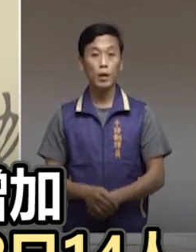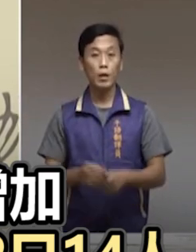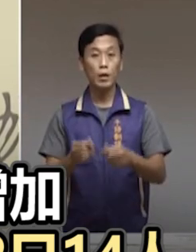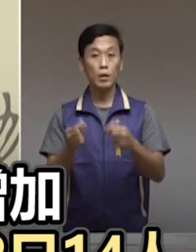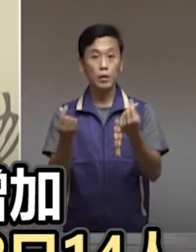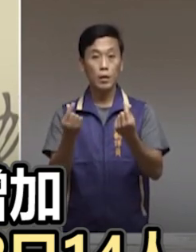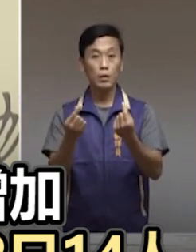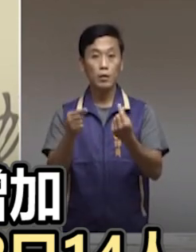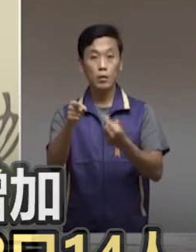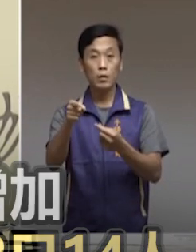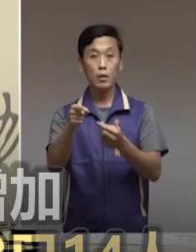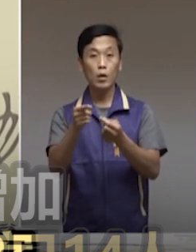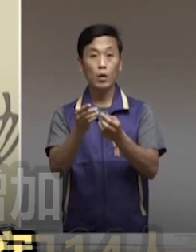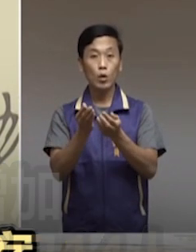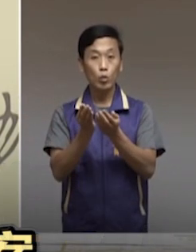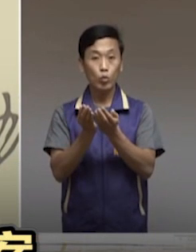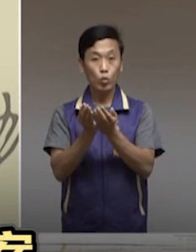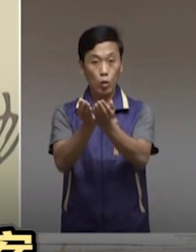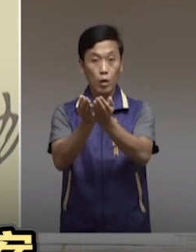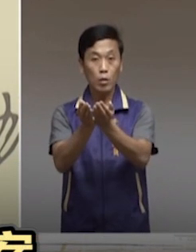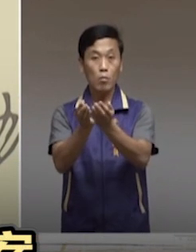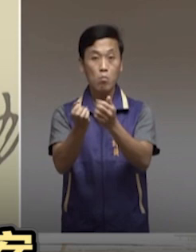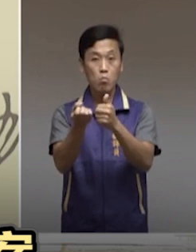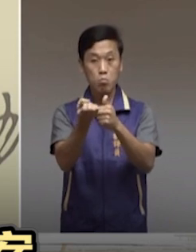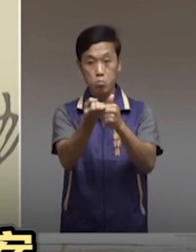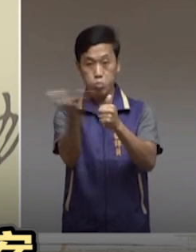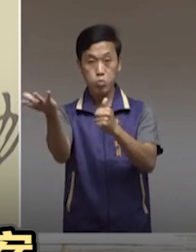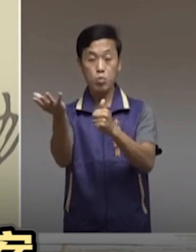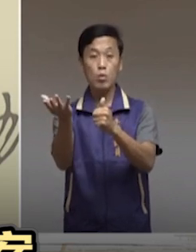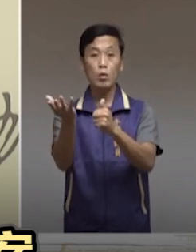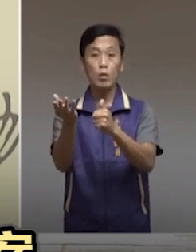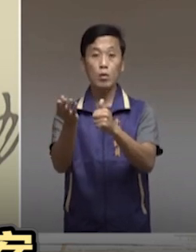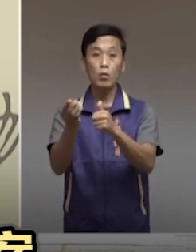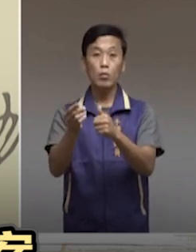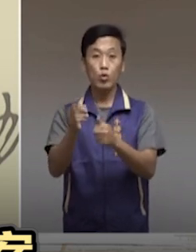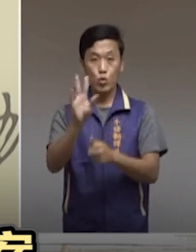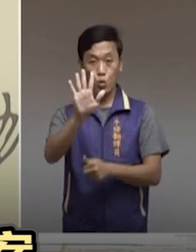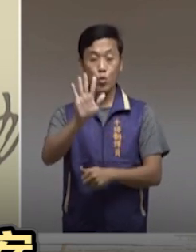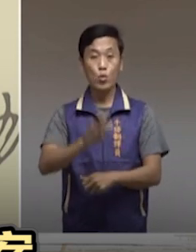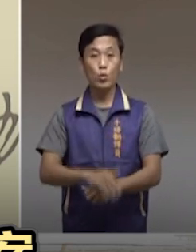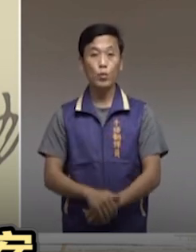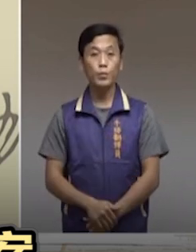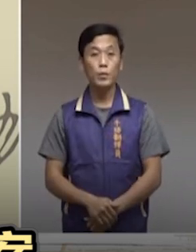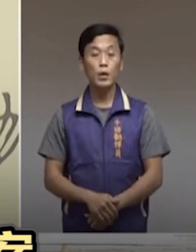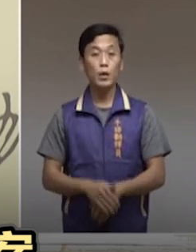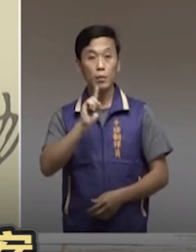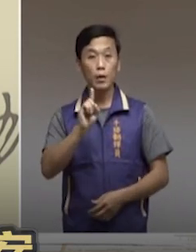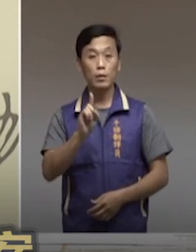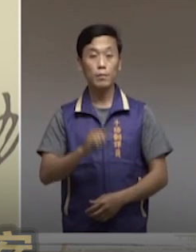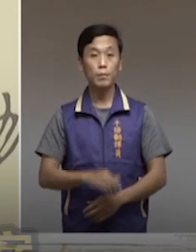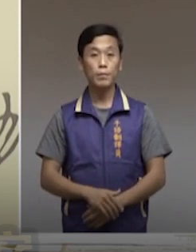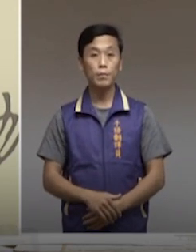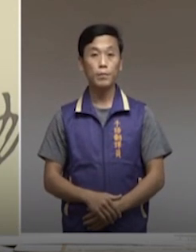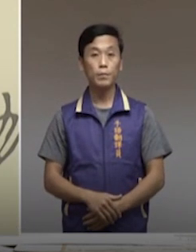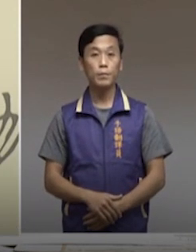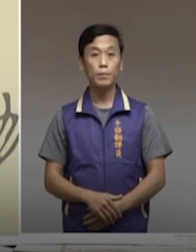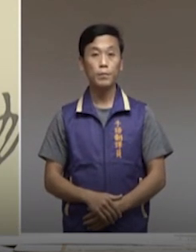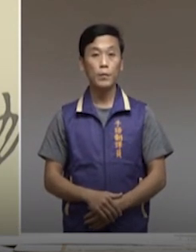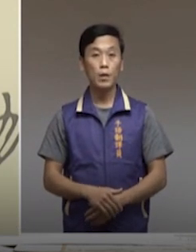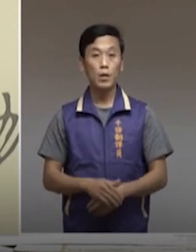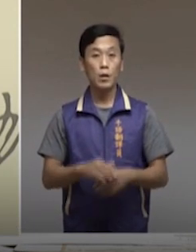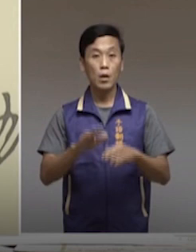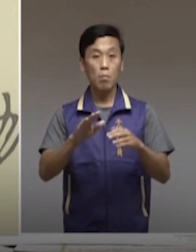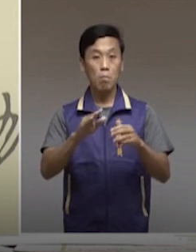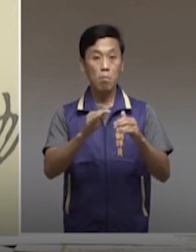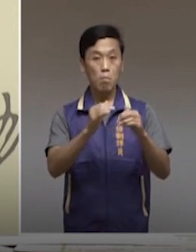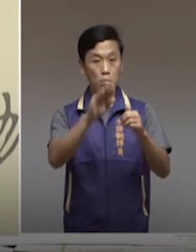嘉盛工程行来传染给其他的这个波啊，所以现在已经是属这个第二